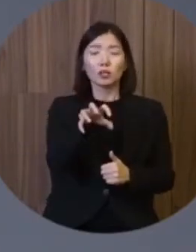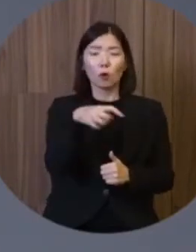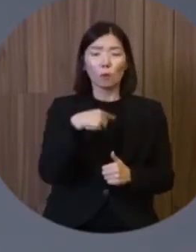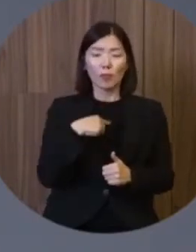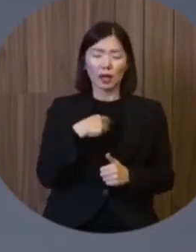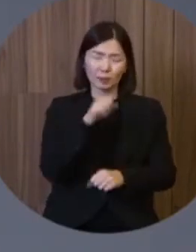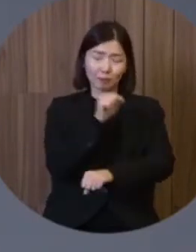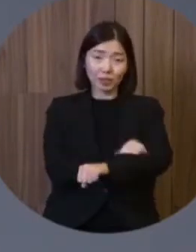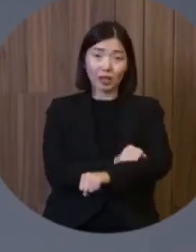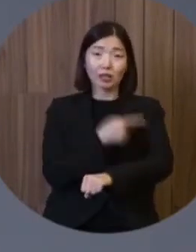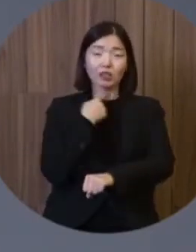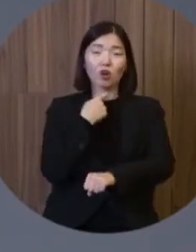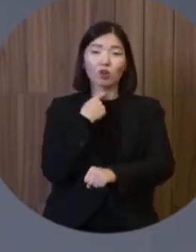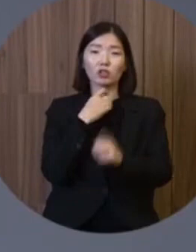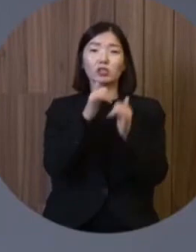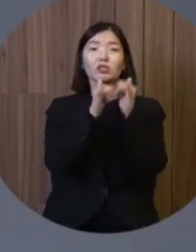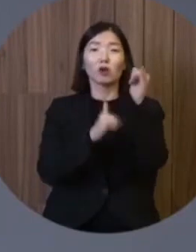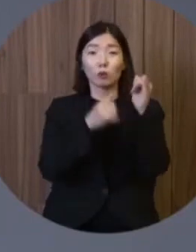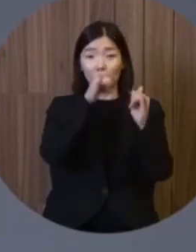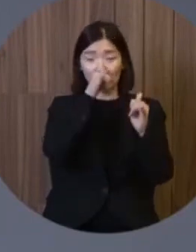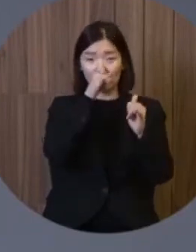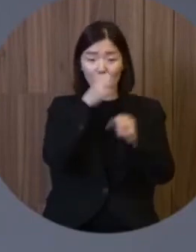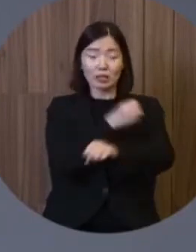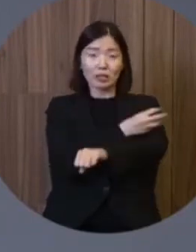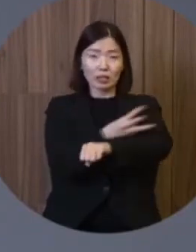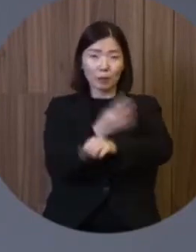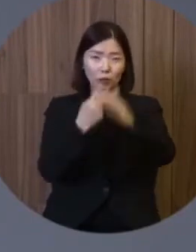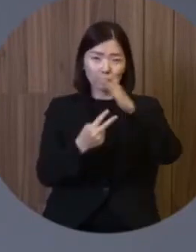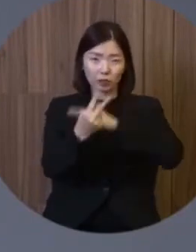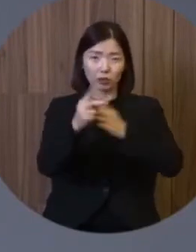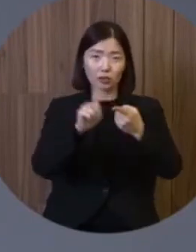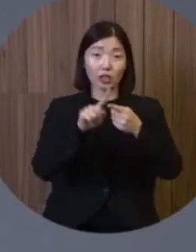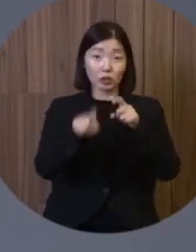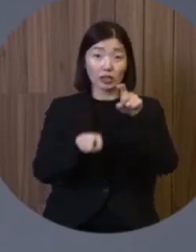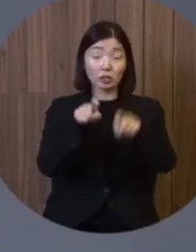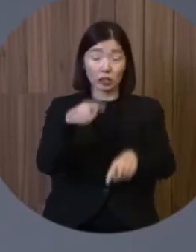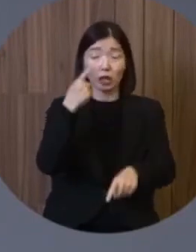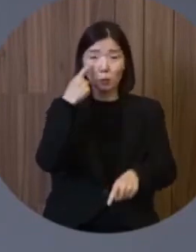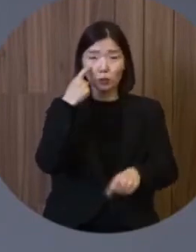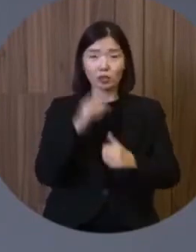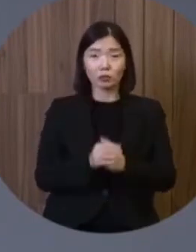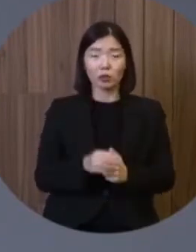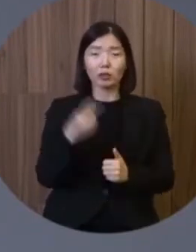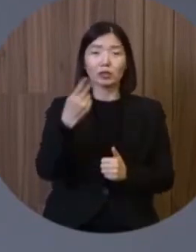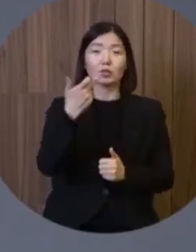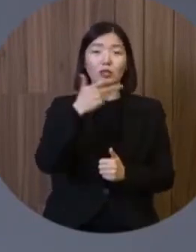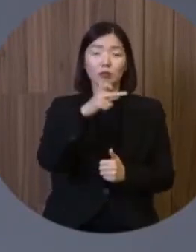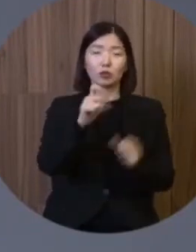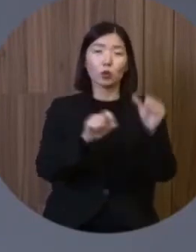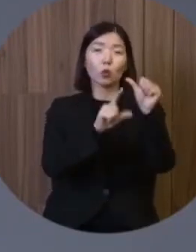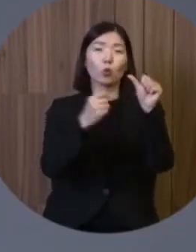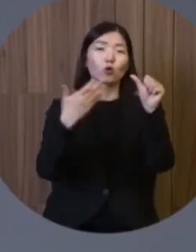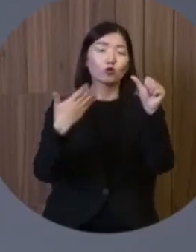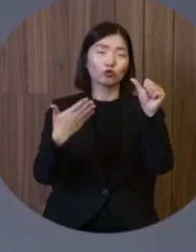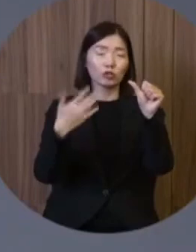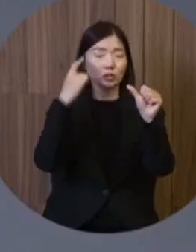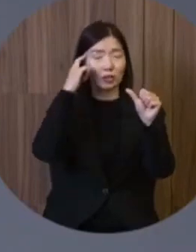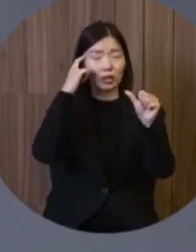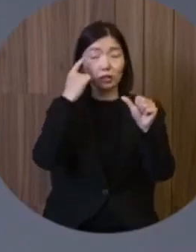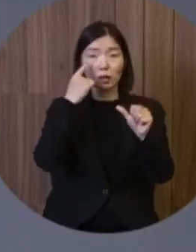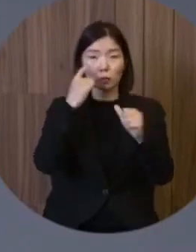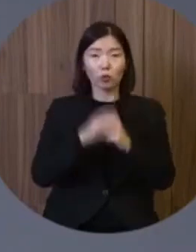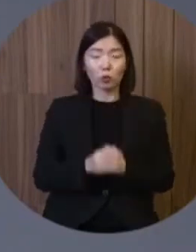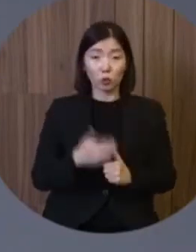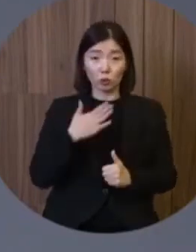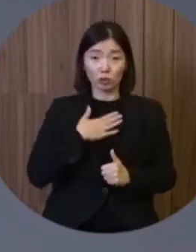만들었던 인천시장의 경험을 기초로 새만금의 비전을 실현하겠습니다. 2017년 5월 9일 선거를 회상합니다.